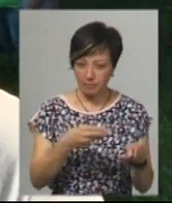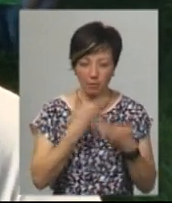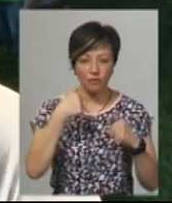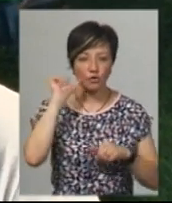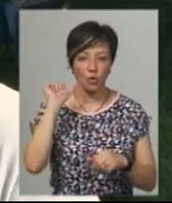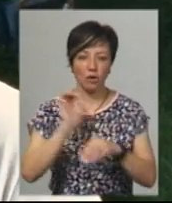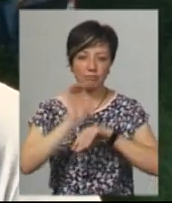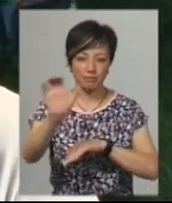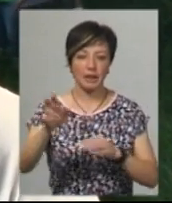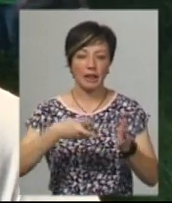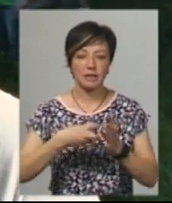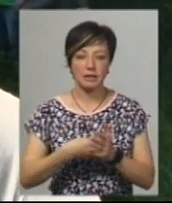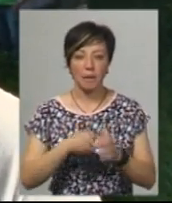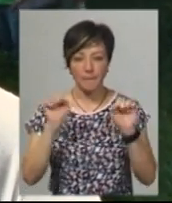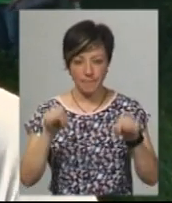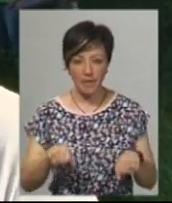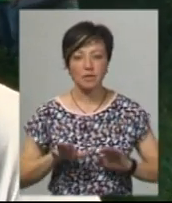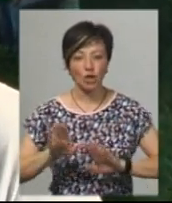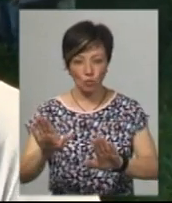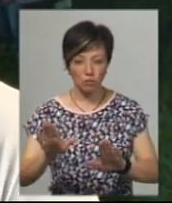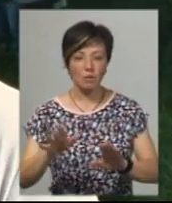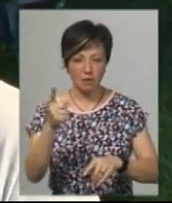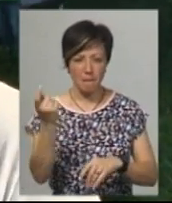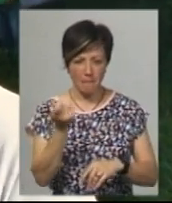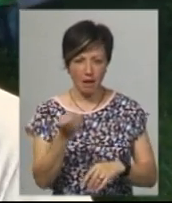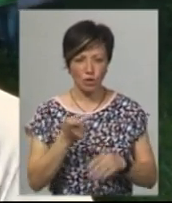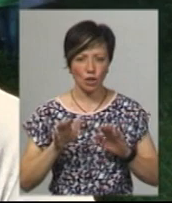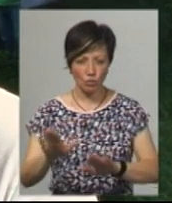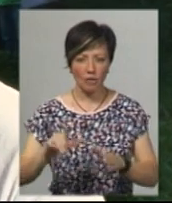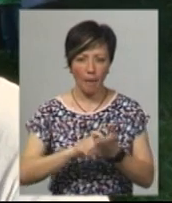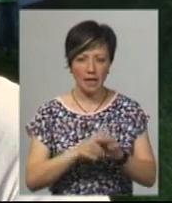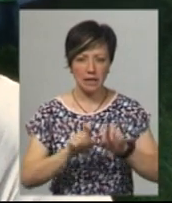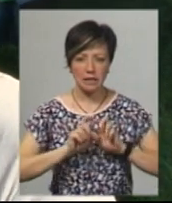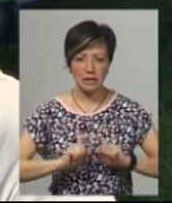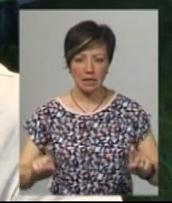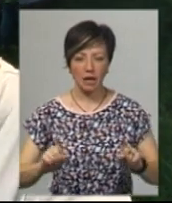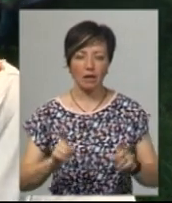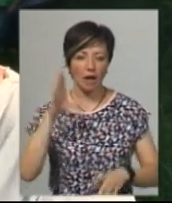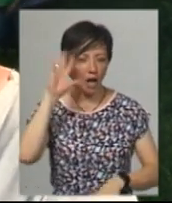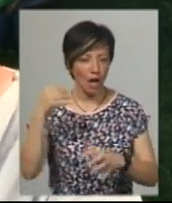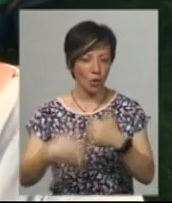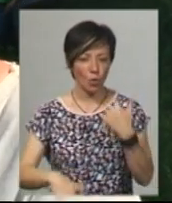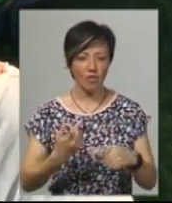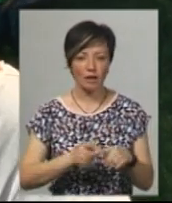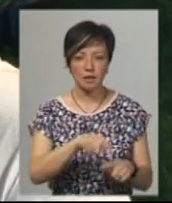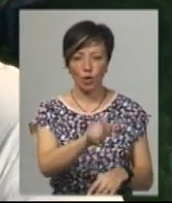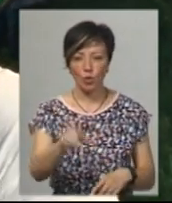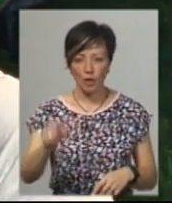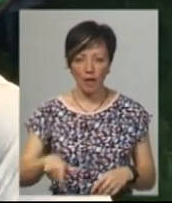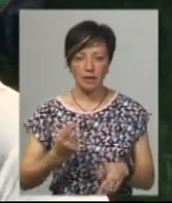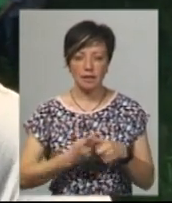йому закинули листа. Міг заступників, мало там заступників в кабінетах сидять. Вони ігнорували оцих людей,